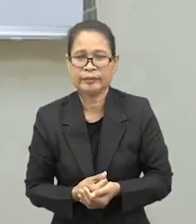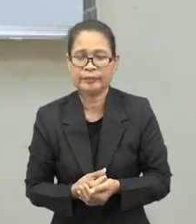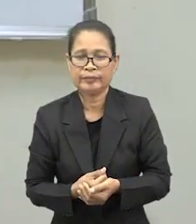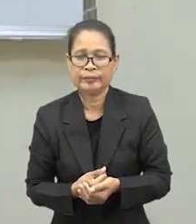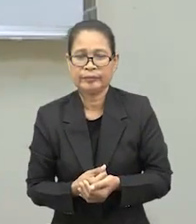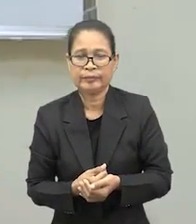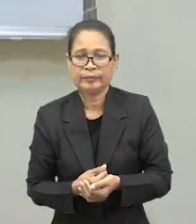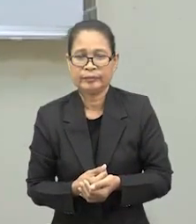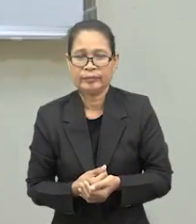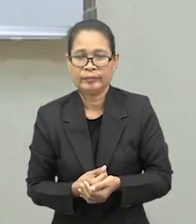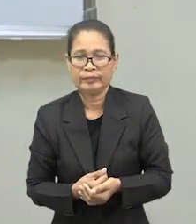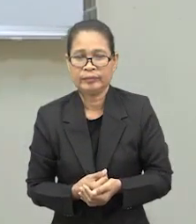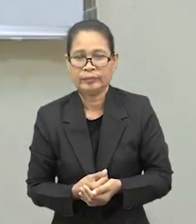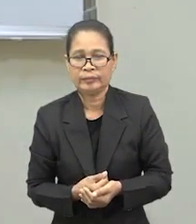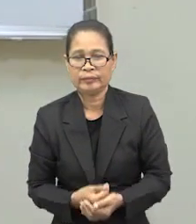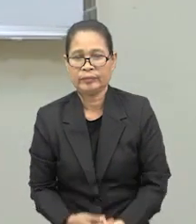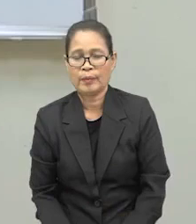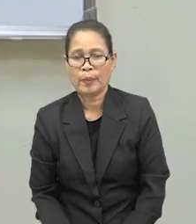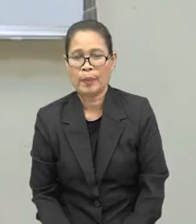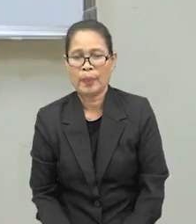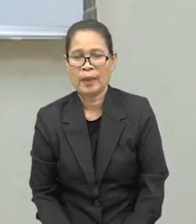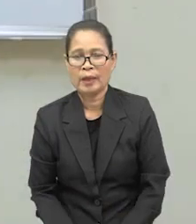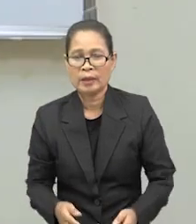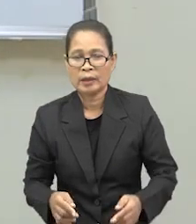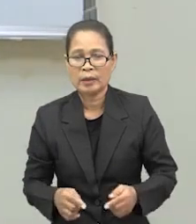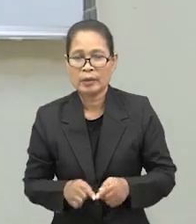robot dừng chà